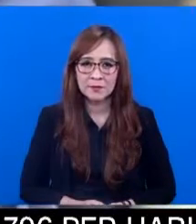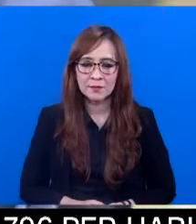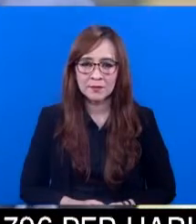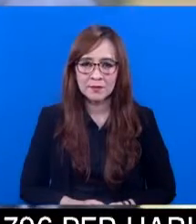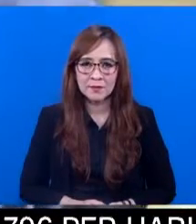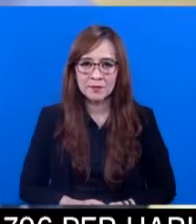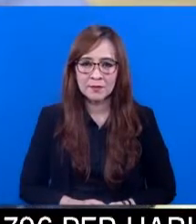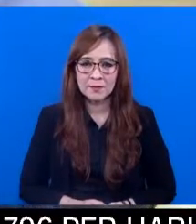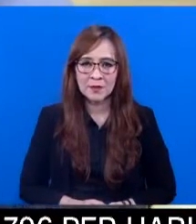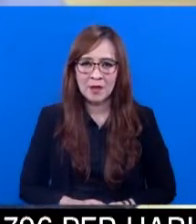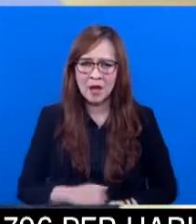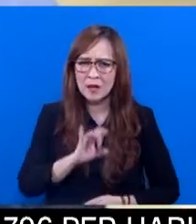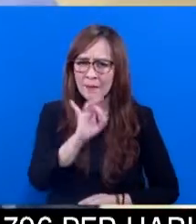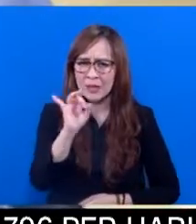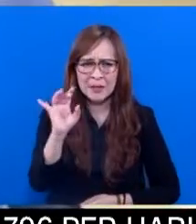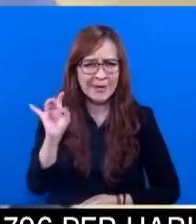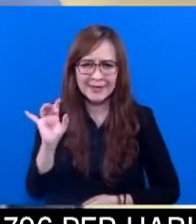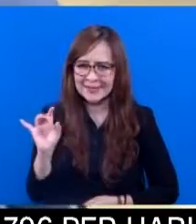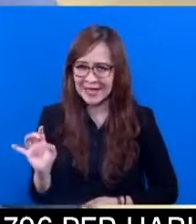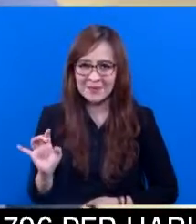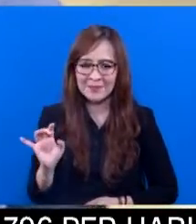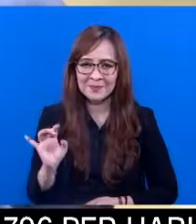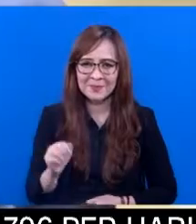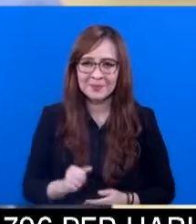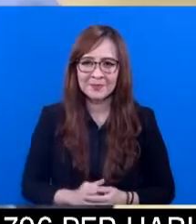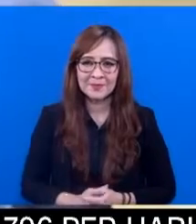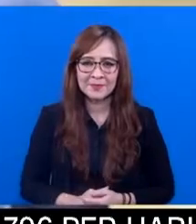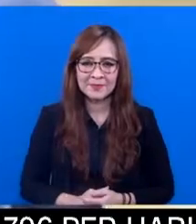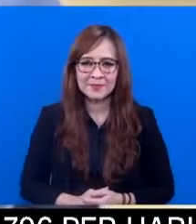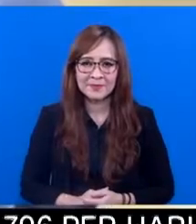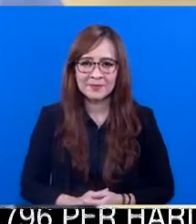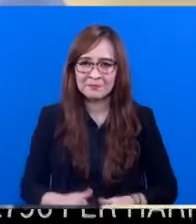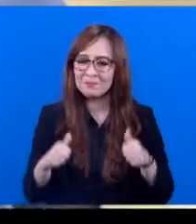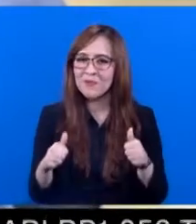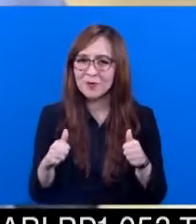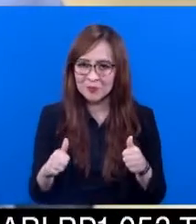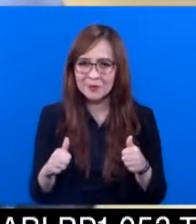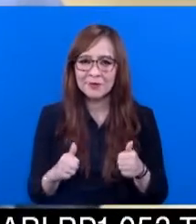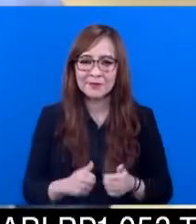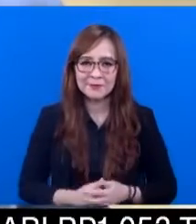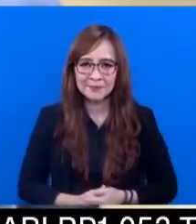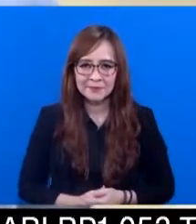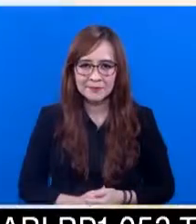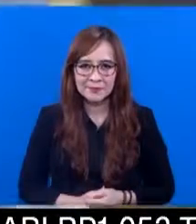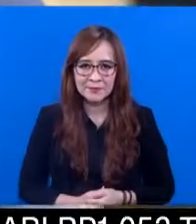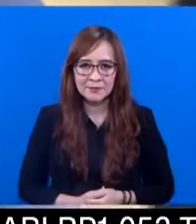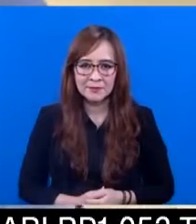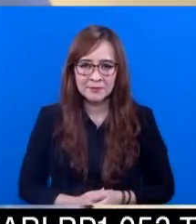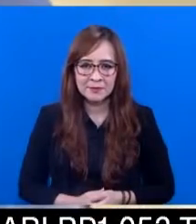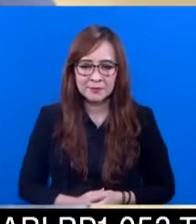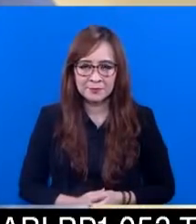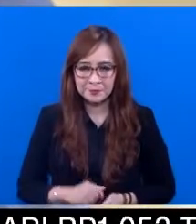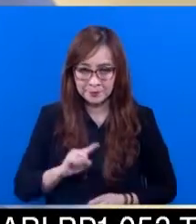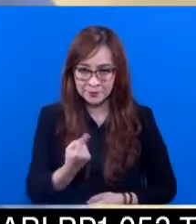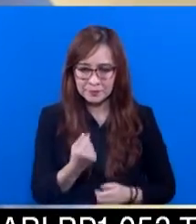apa ya jenisnya tiap stan itu juga beda juga. Maksudnya lebih variasinya banyak sekarang juga sih daripada yang kemarin-kemarin. Dari mulai